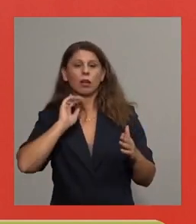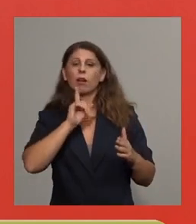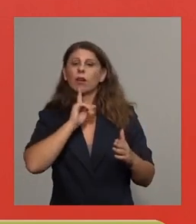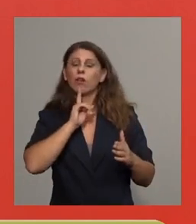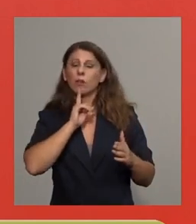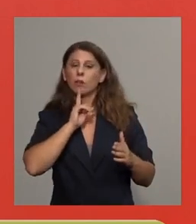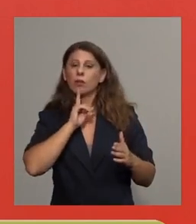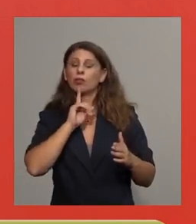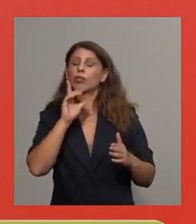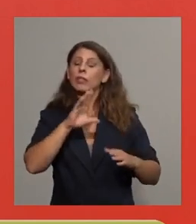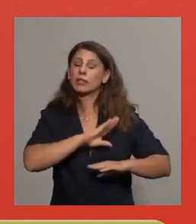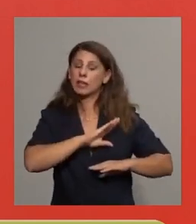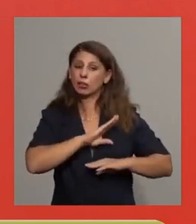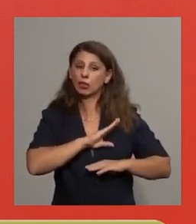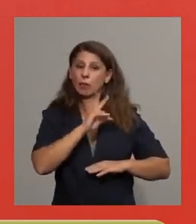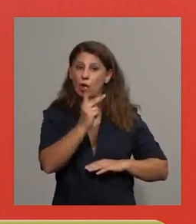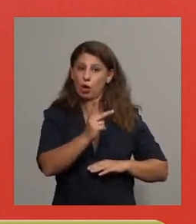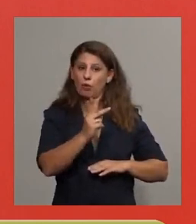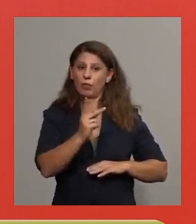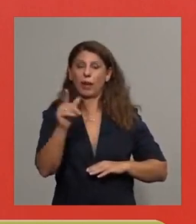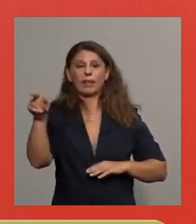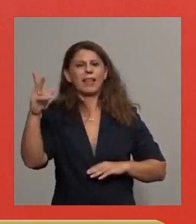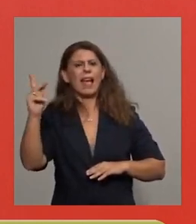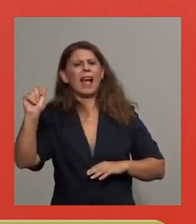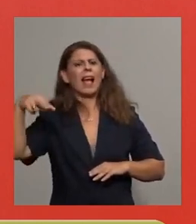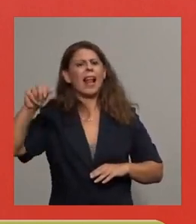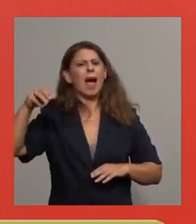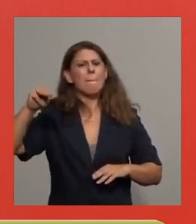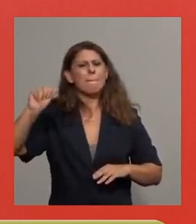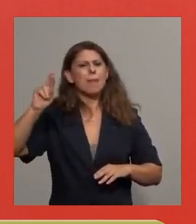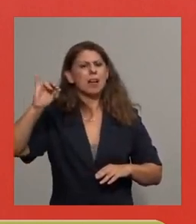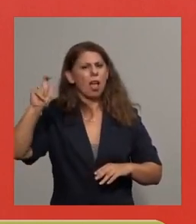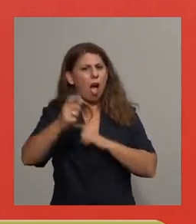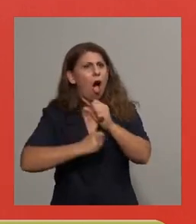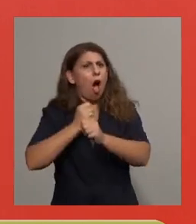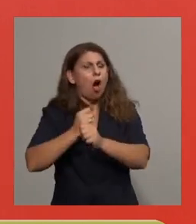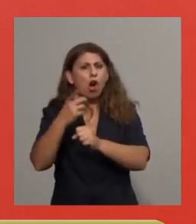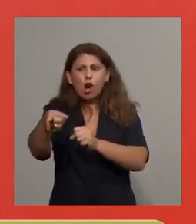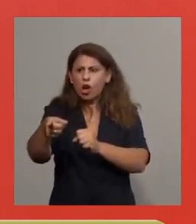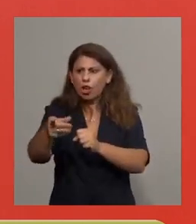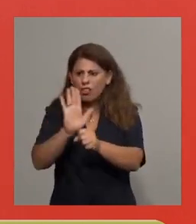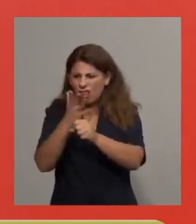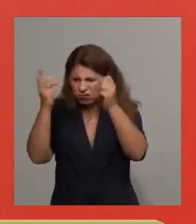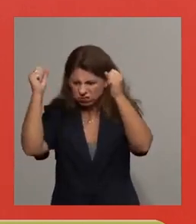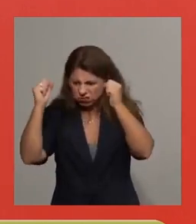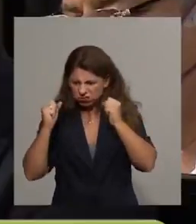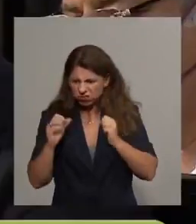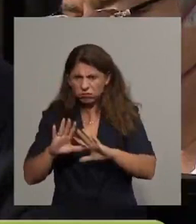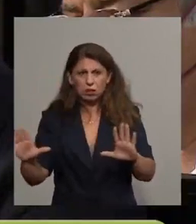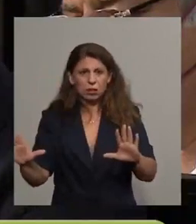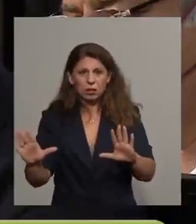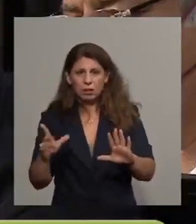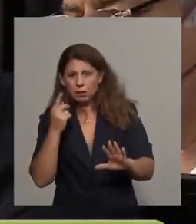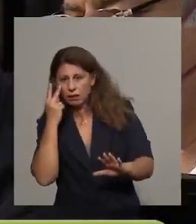στρατόπεδο Κόδρα και το παραλιακό μέτωπο της Καλαμαριάς, που ρημάζουν για χρόνια και ταυτόχρονα τα